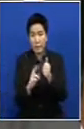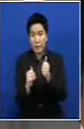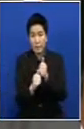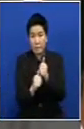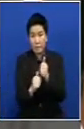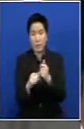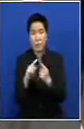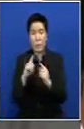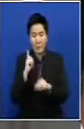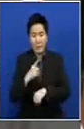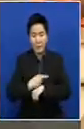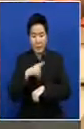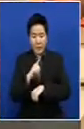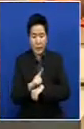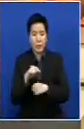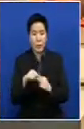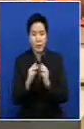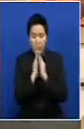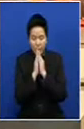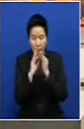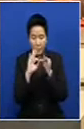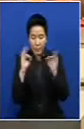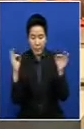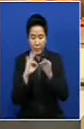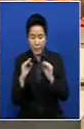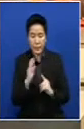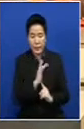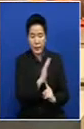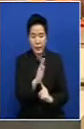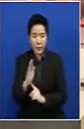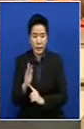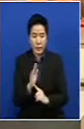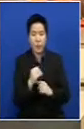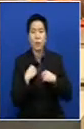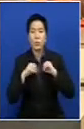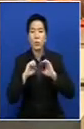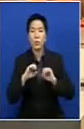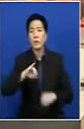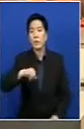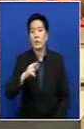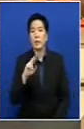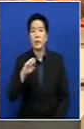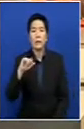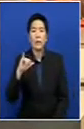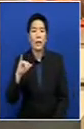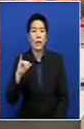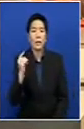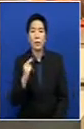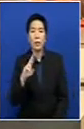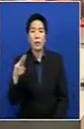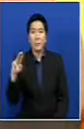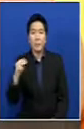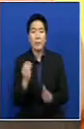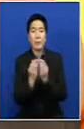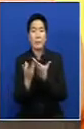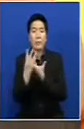เป็นประธานกิจกรรมปฏิบัติธรรมสวดมนต์และเวียนเทียนเพื่อส่งเสริมคุณธรรมจริยธรรมให้กับกำลังพลของกระท